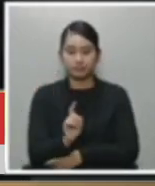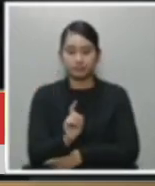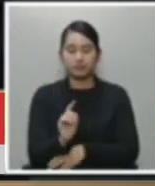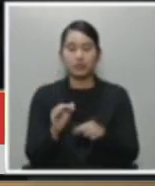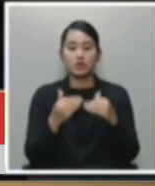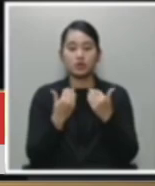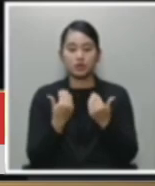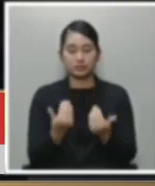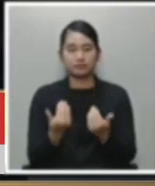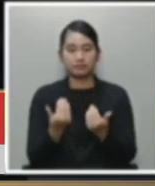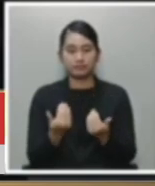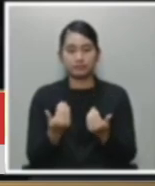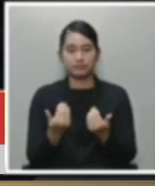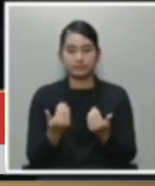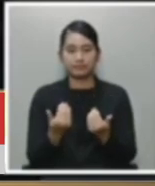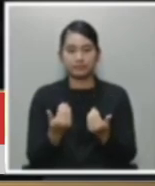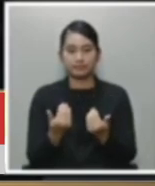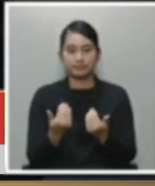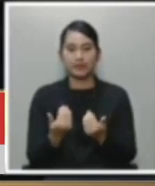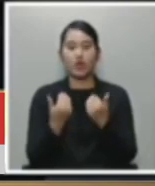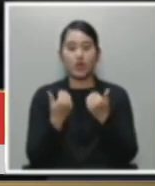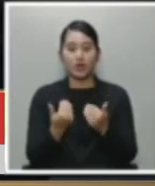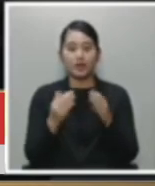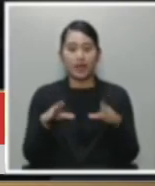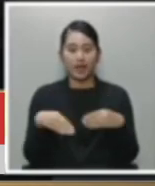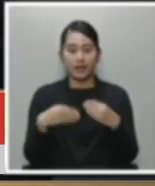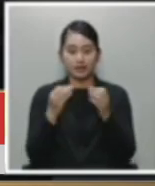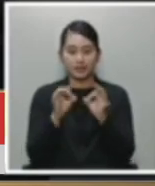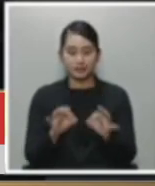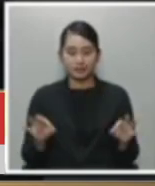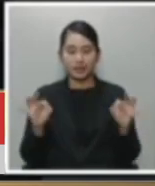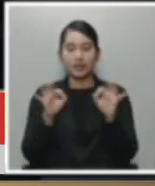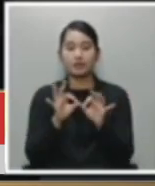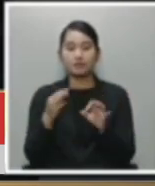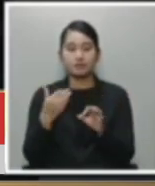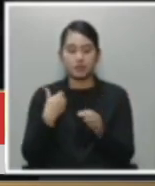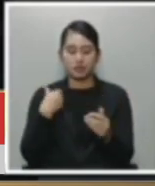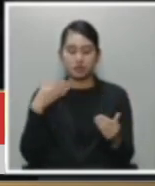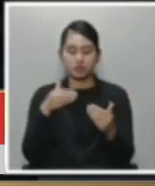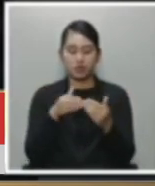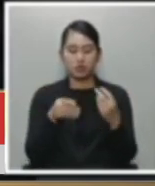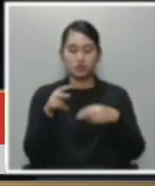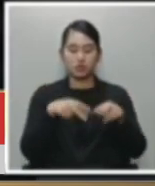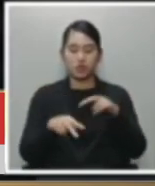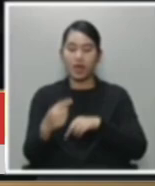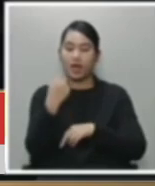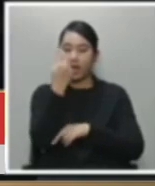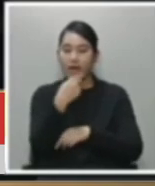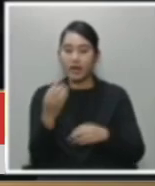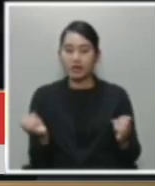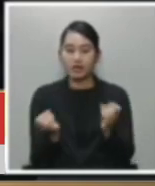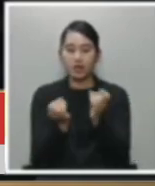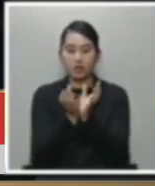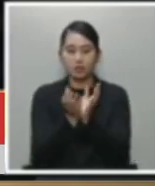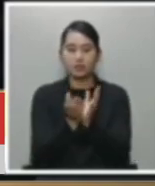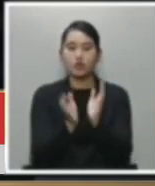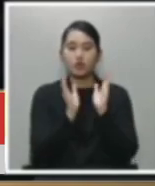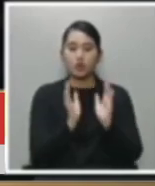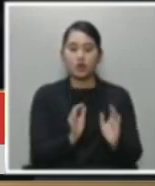จุบันนี้ก็ได้ให้ความสำคัญอย่างยิ่งในการที่จะดูแลผู้รับผลกระทบทั้งในส่วนของเจ้าหน้า